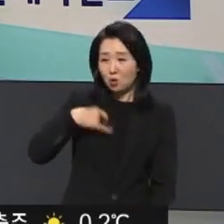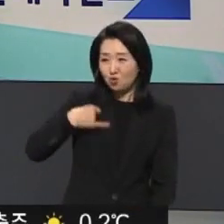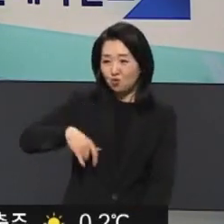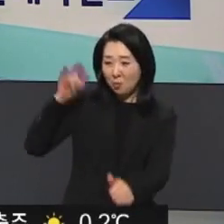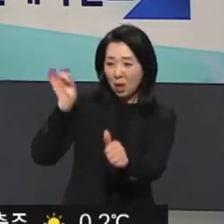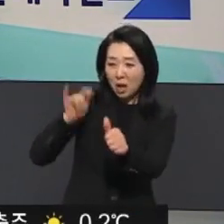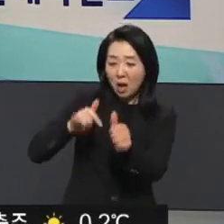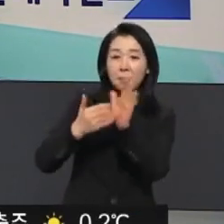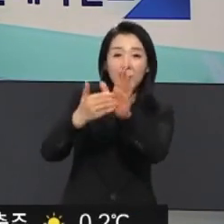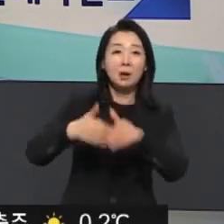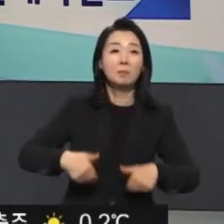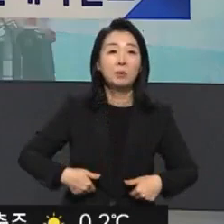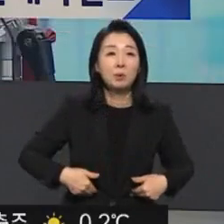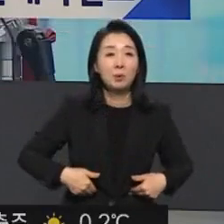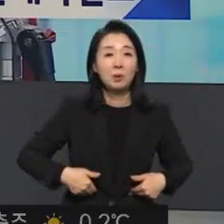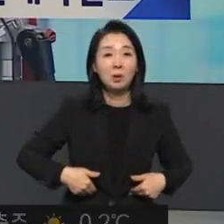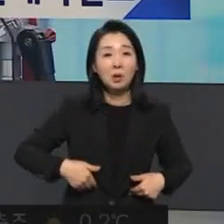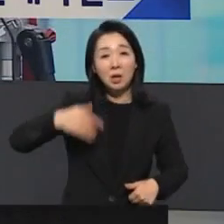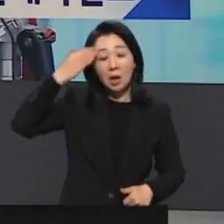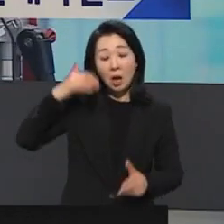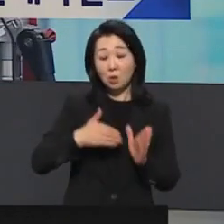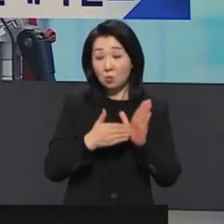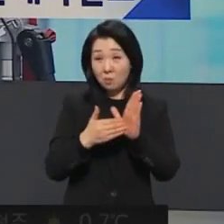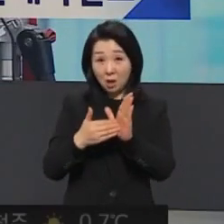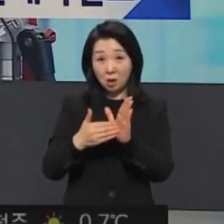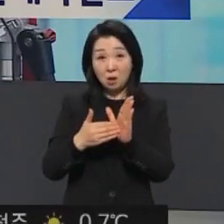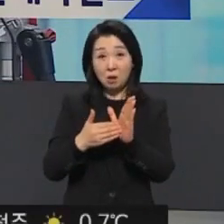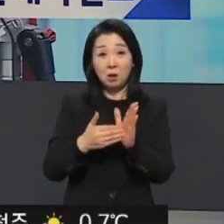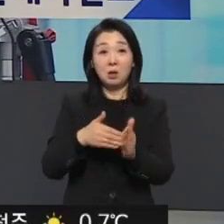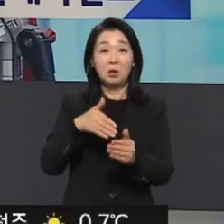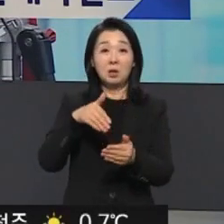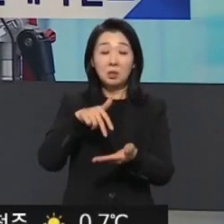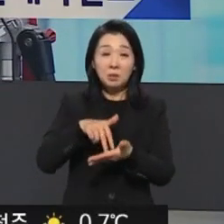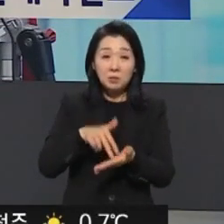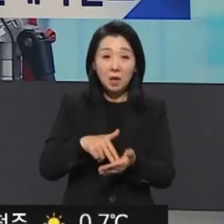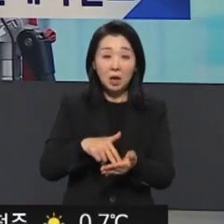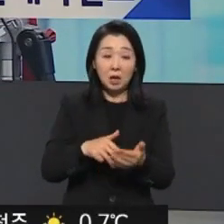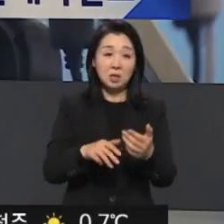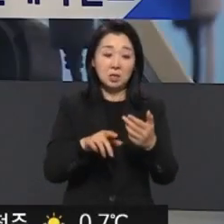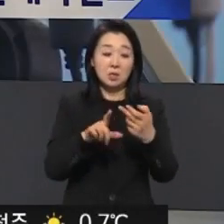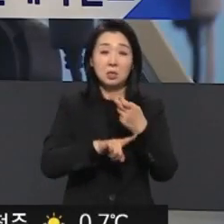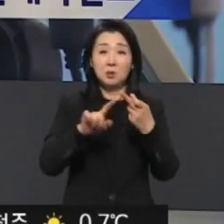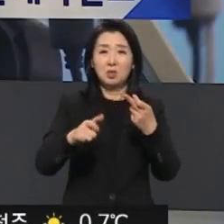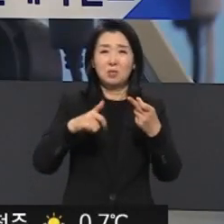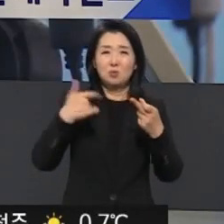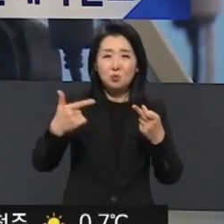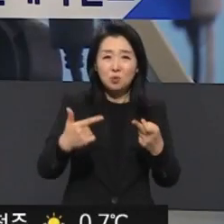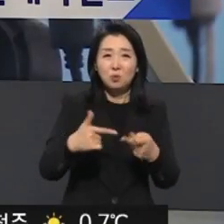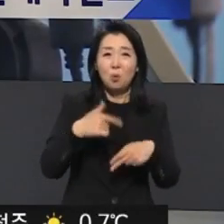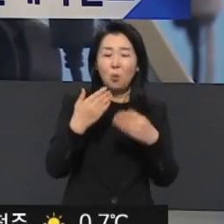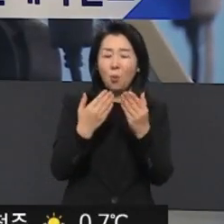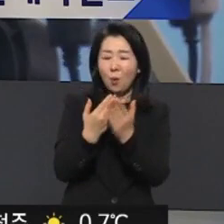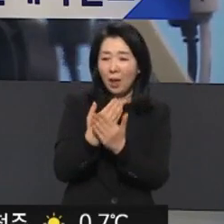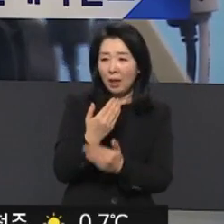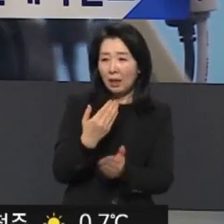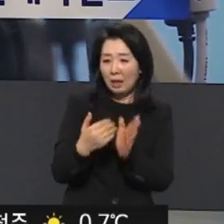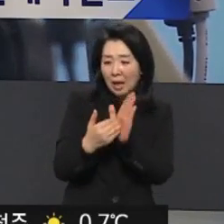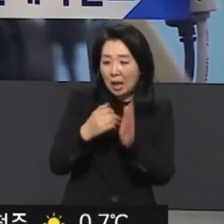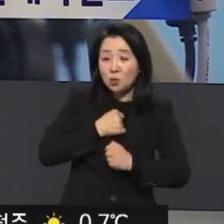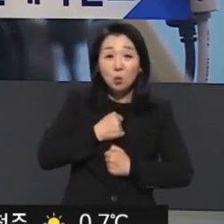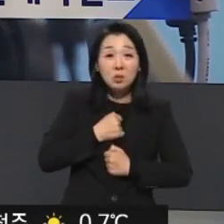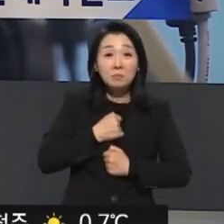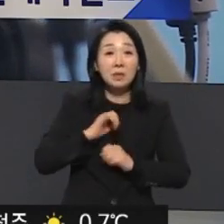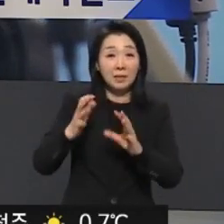확산을 막아야 하기 때문이죠. 우리 방역당국은 우선 지난 16일부터 중국을 표적 검역국으로 지정했습니다.